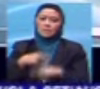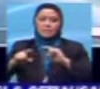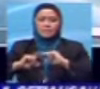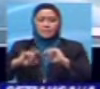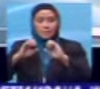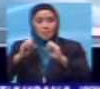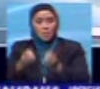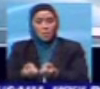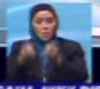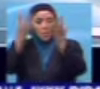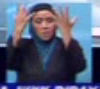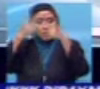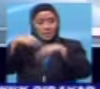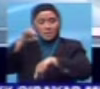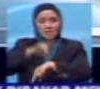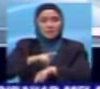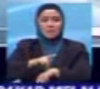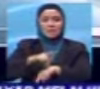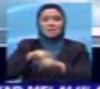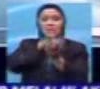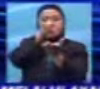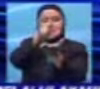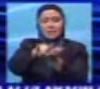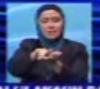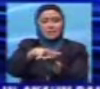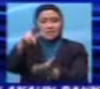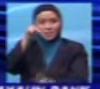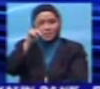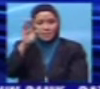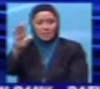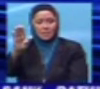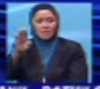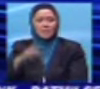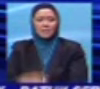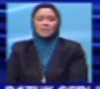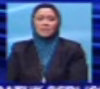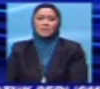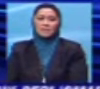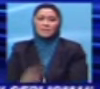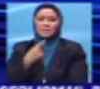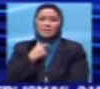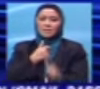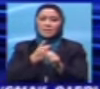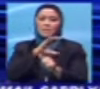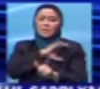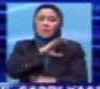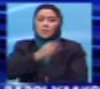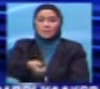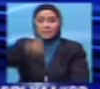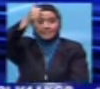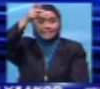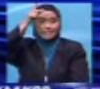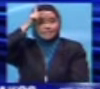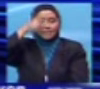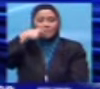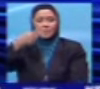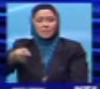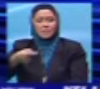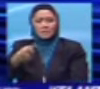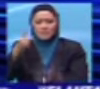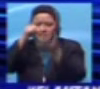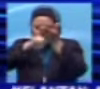Ismail Petra pada 28 Disember lalu. Ketua Polis Kelantan Datuk Dr. Abdul Rahman Ismail berkata, hasil